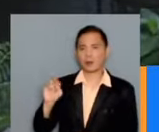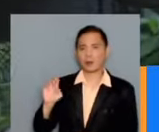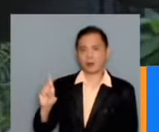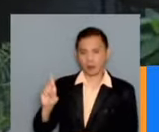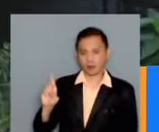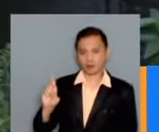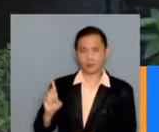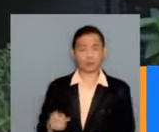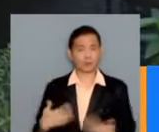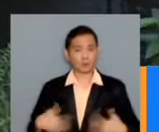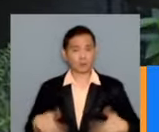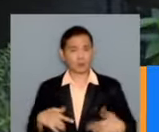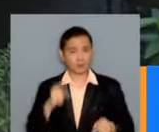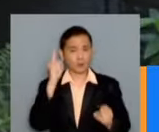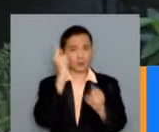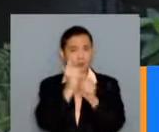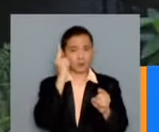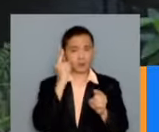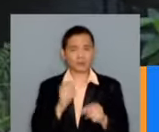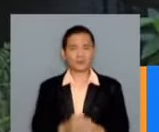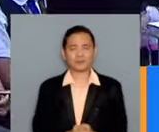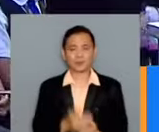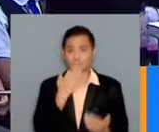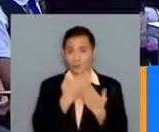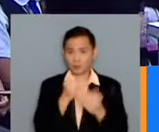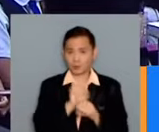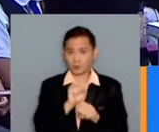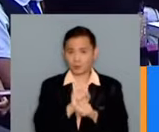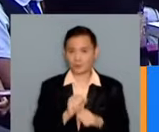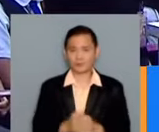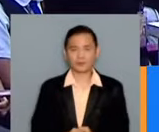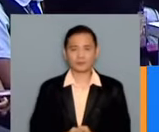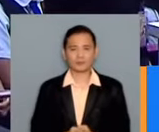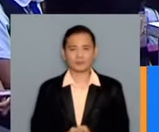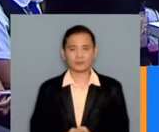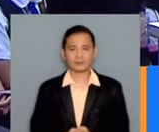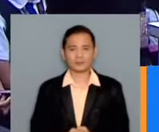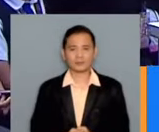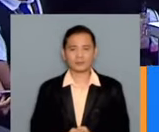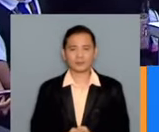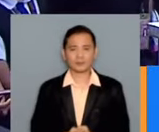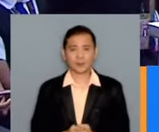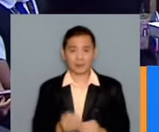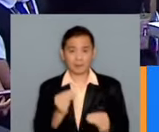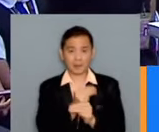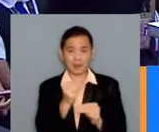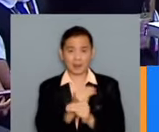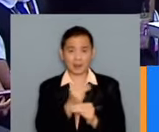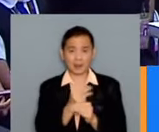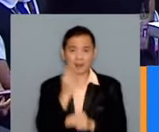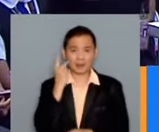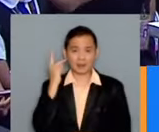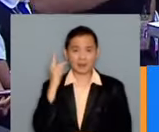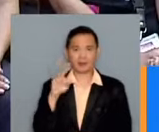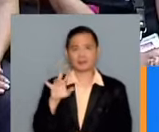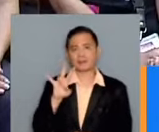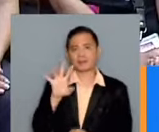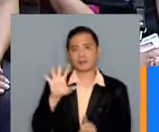Fourth question. If 50% of number is 30, then what is 75% of the same